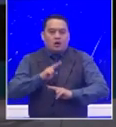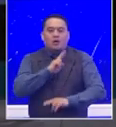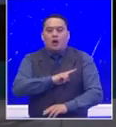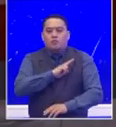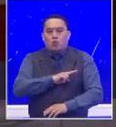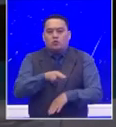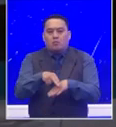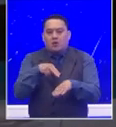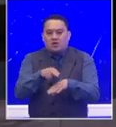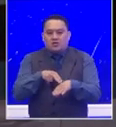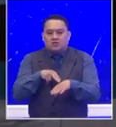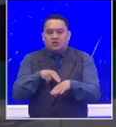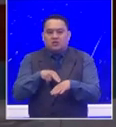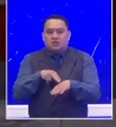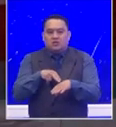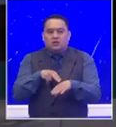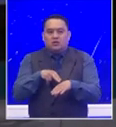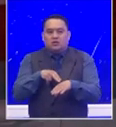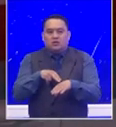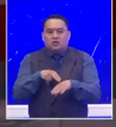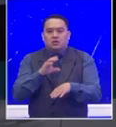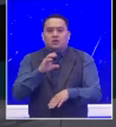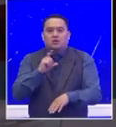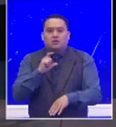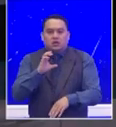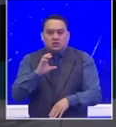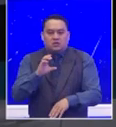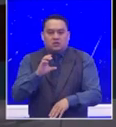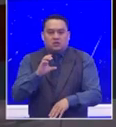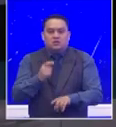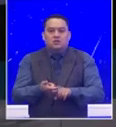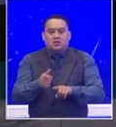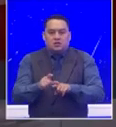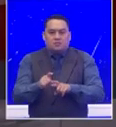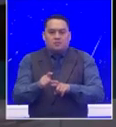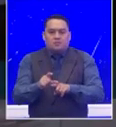работников внутренних органов, и работников СЭС с этим